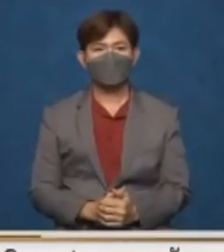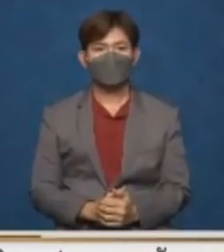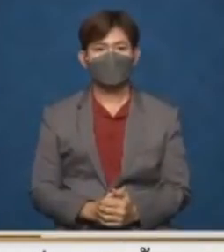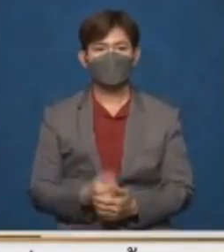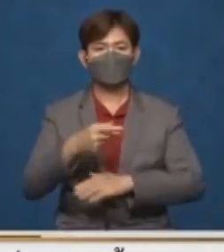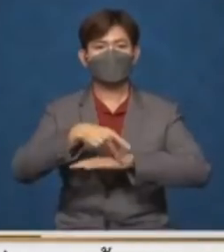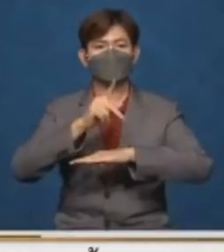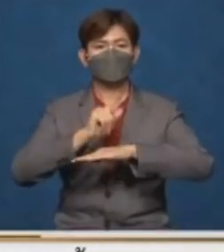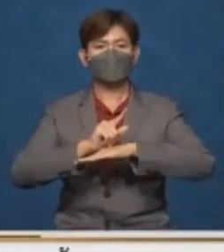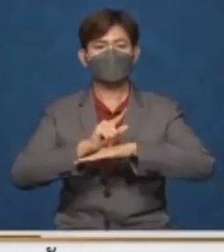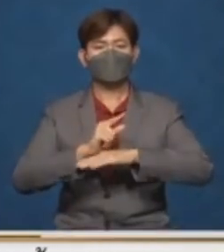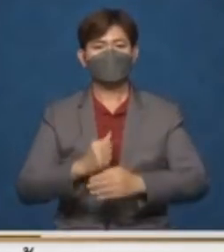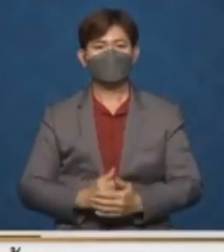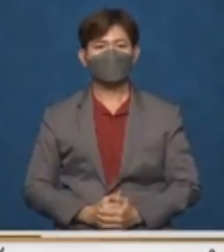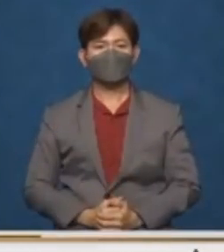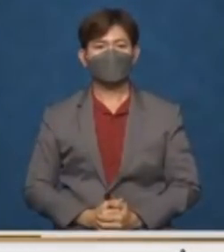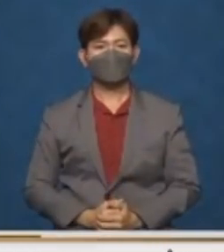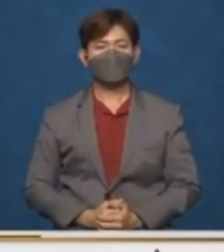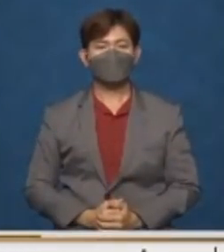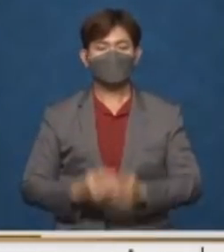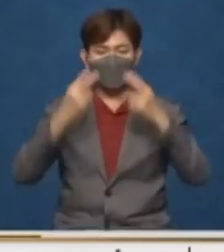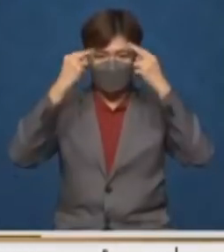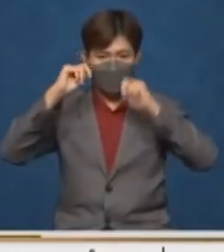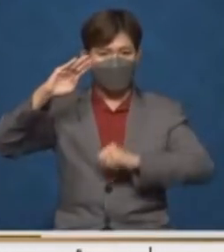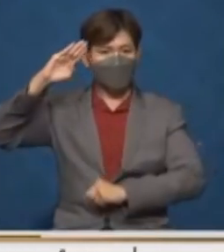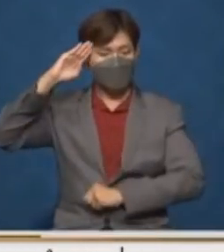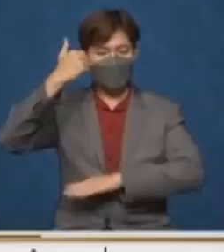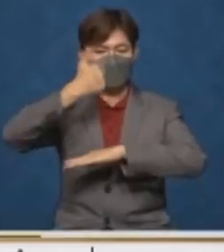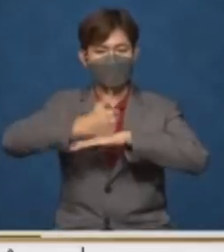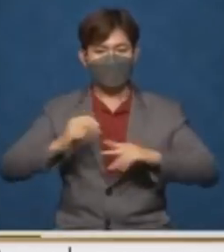ทัปัธานทเขาลฟ์ครับ คนเอกประยุตและนายอารุธิน